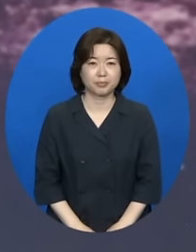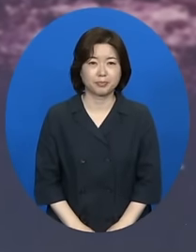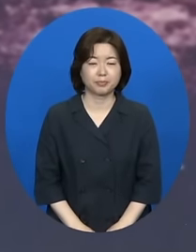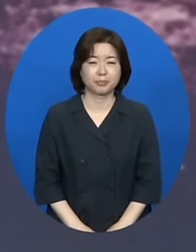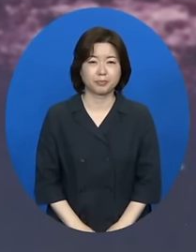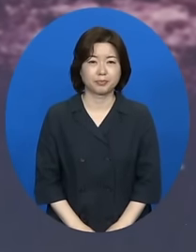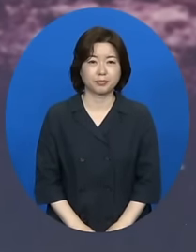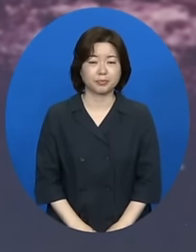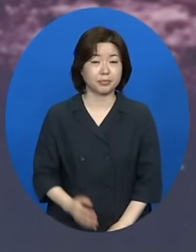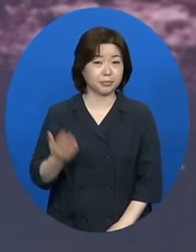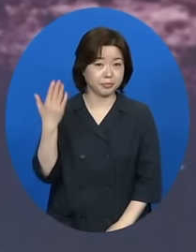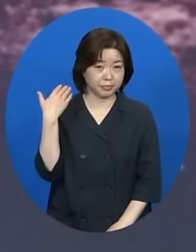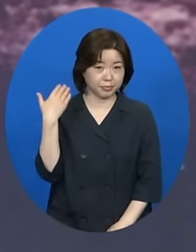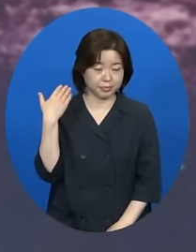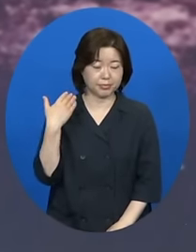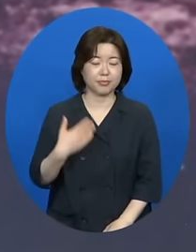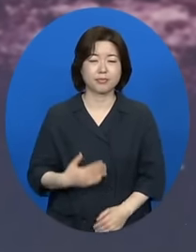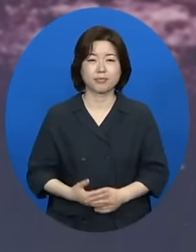지난